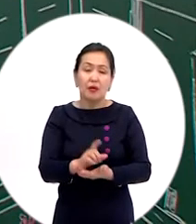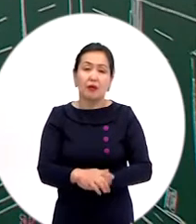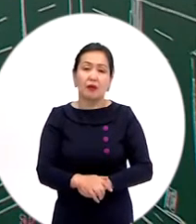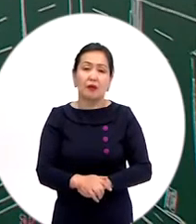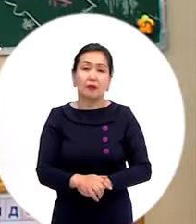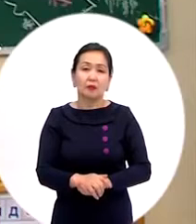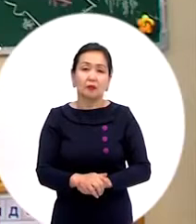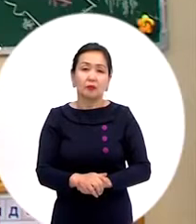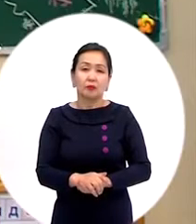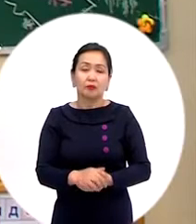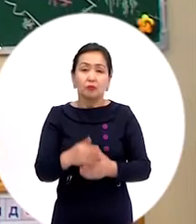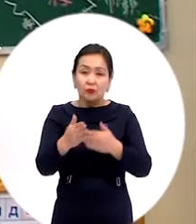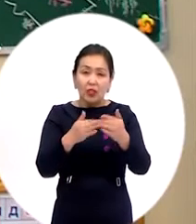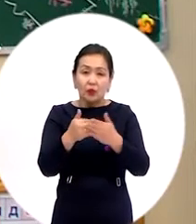бэ?